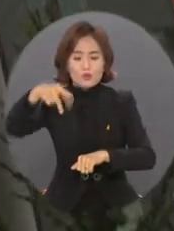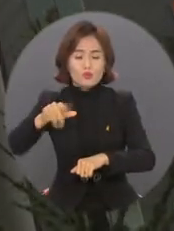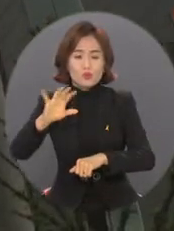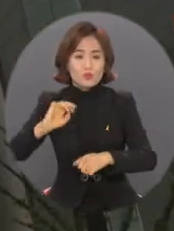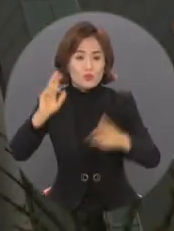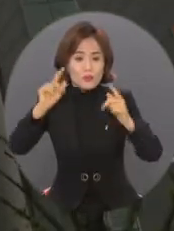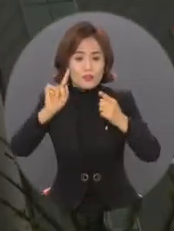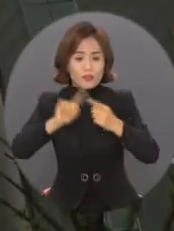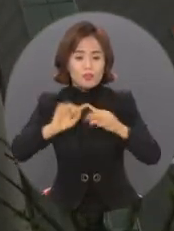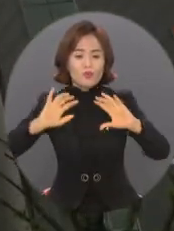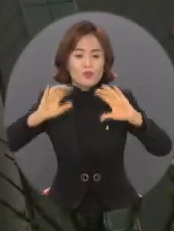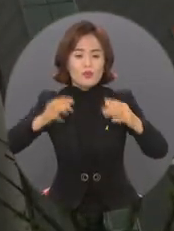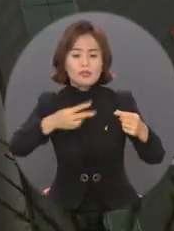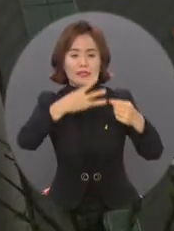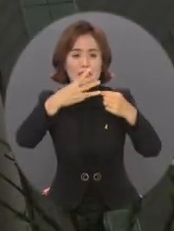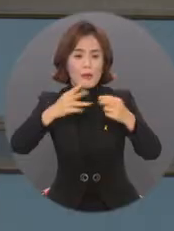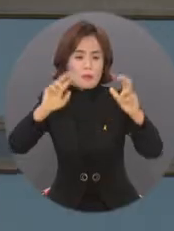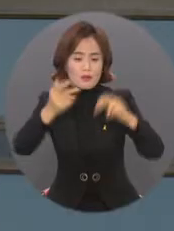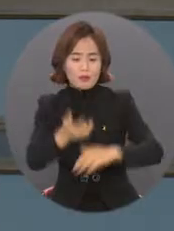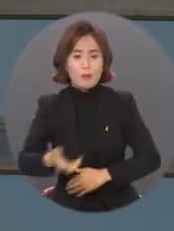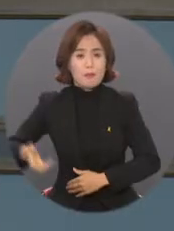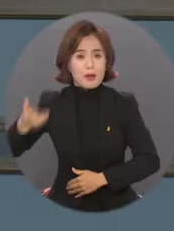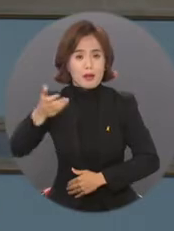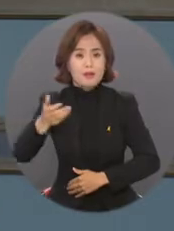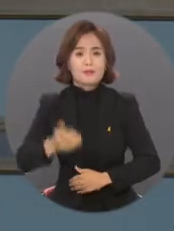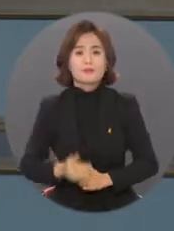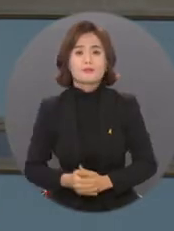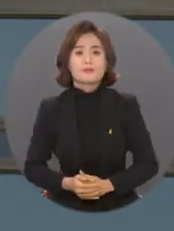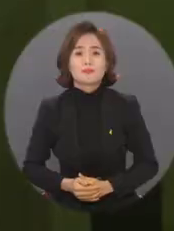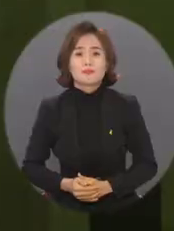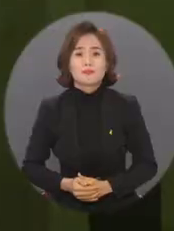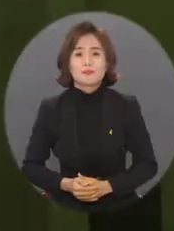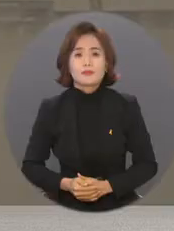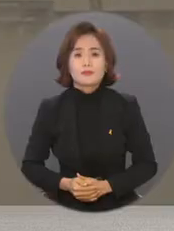국내 3위 건설사로 급부상하게 됩니다